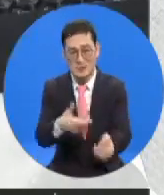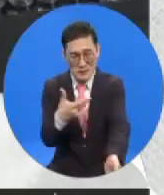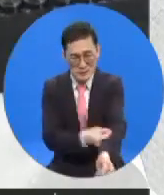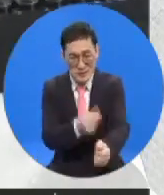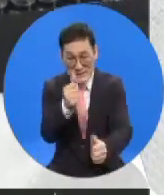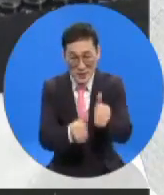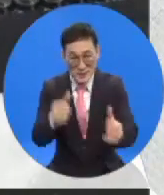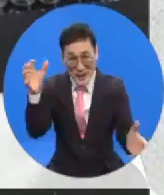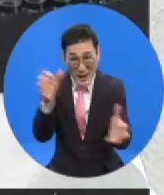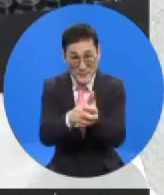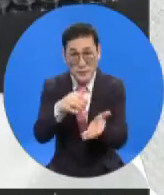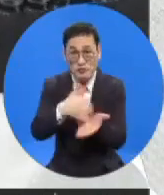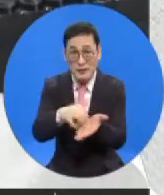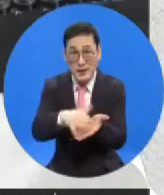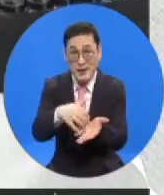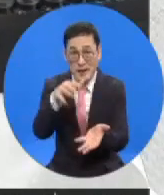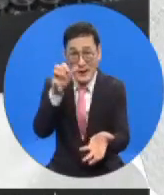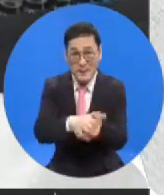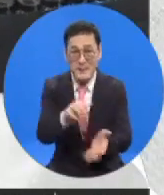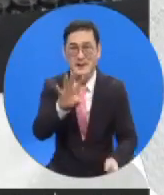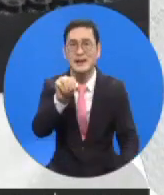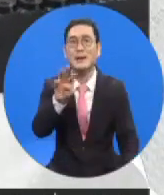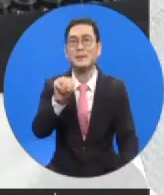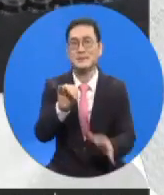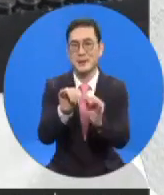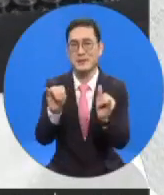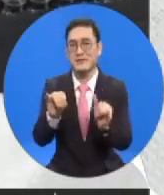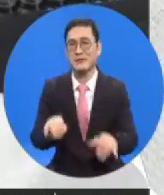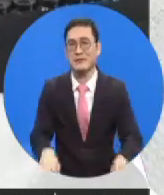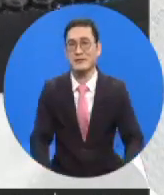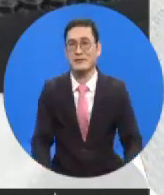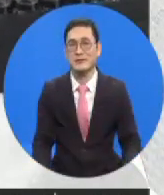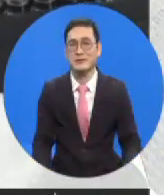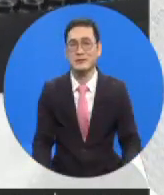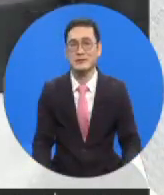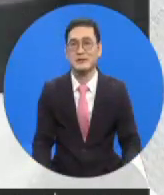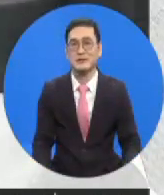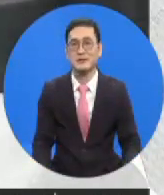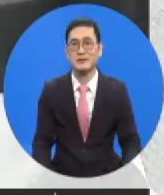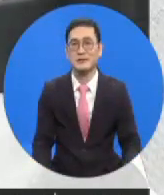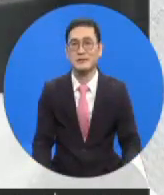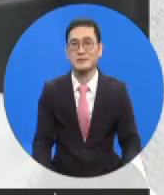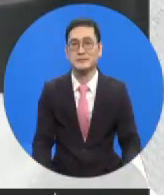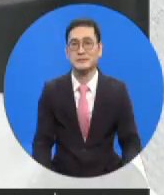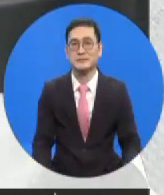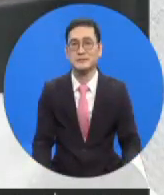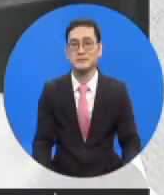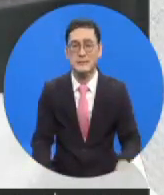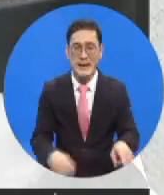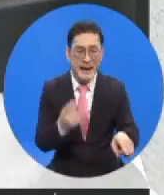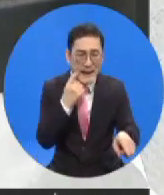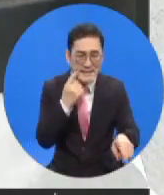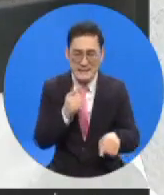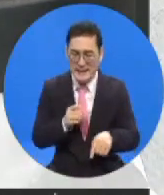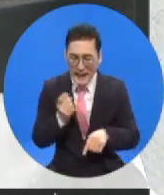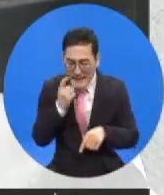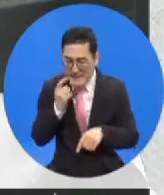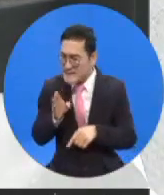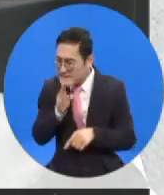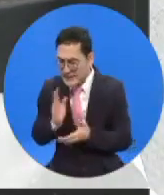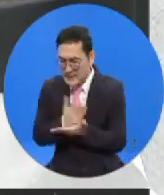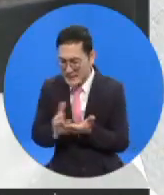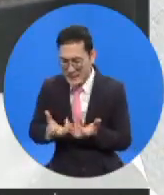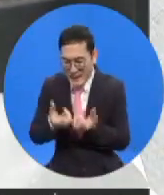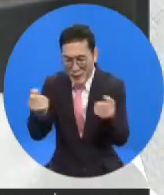중에 절반에게는 백신을 투여했는데 그건 가짜 백신을 투여한 거고요. 예. 그리고 절반에게는 진짜 백신을 투여한 겁니다. 그리고 시간이 지나서